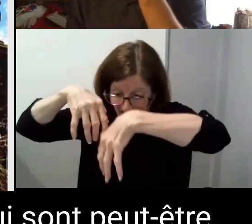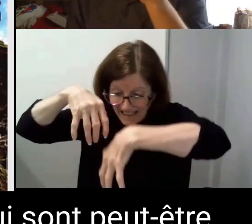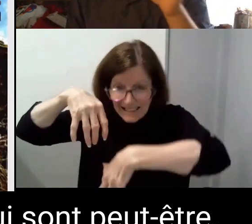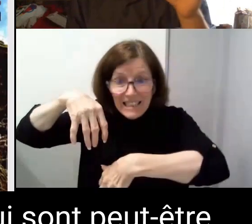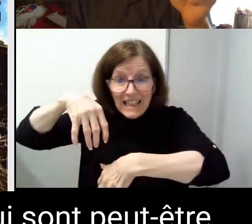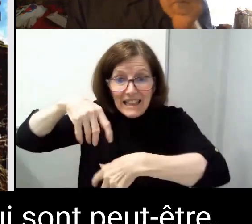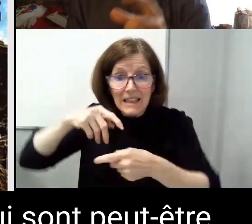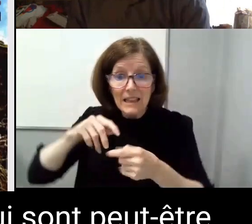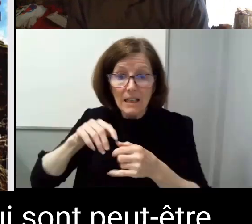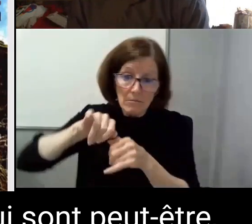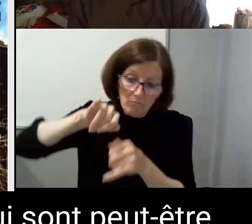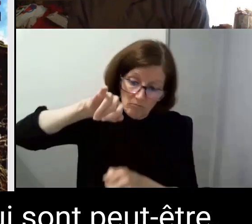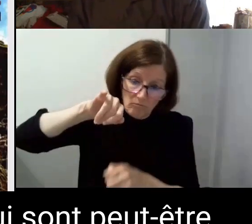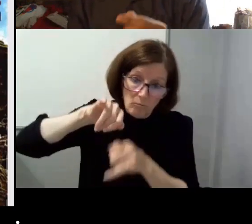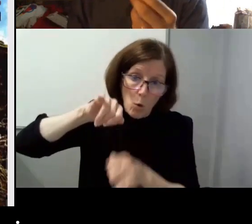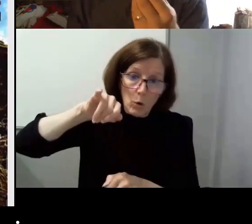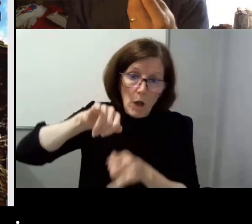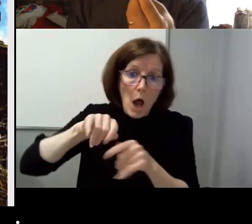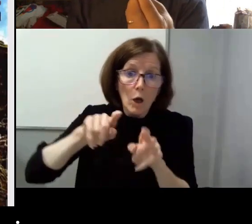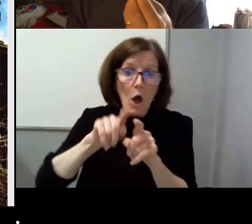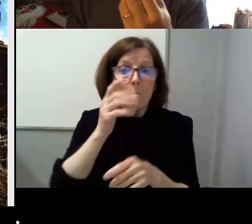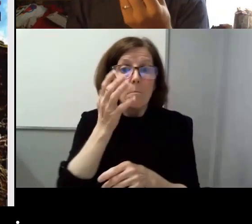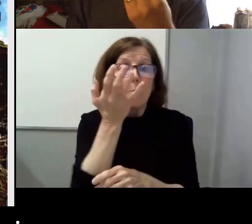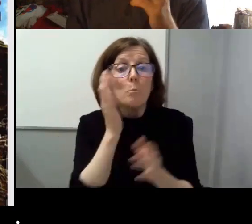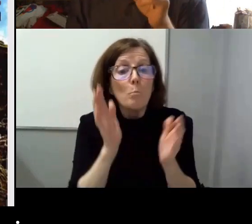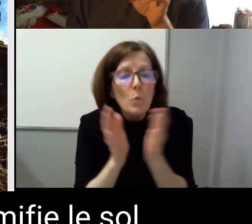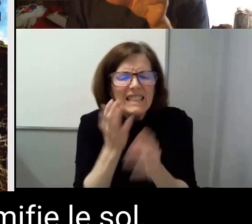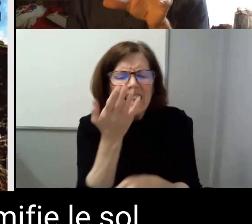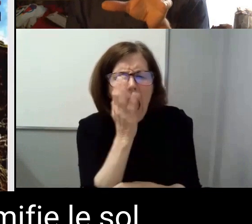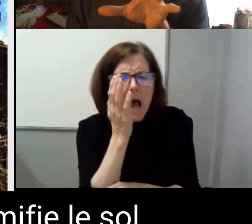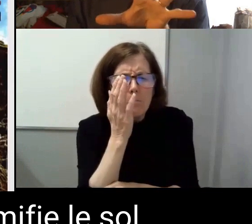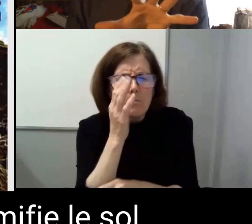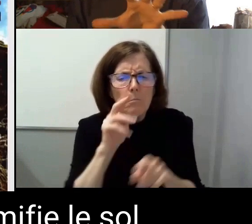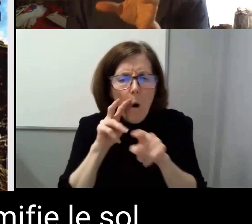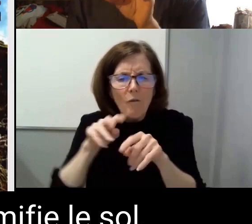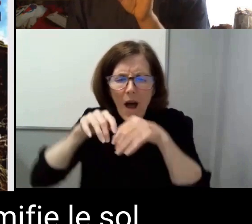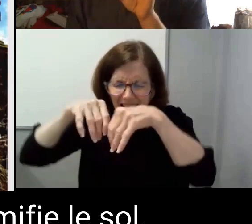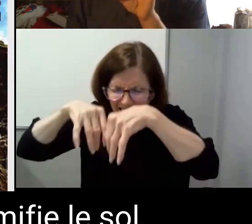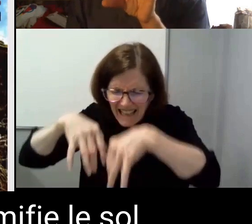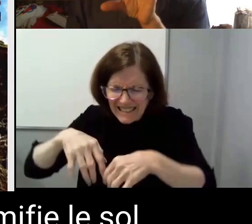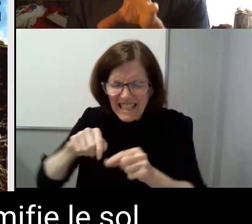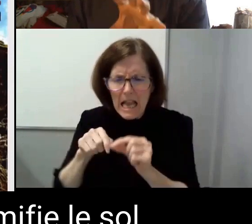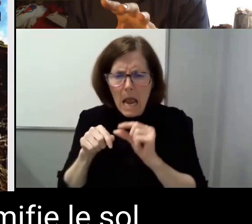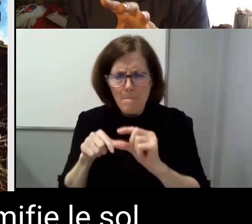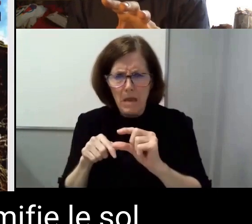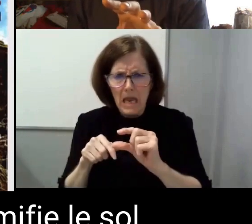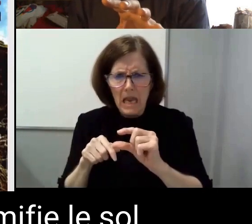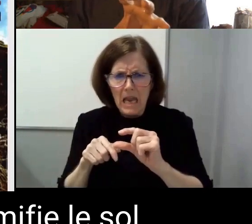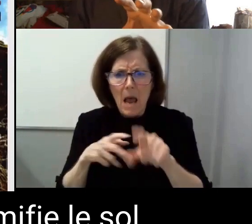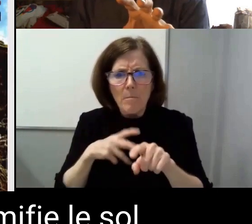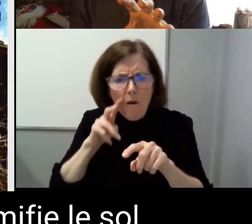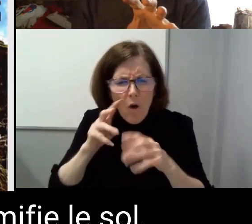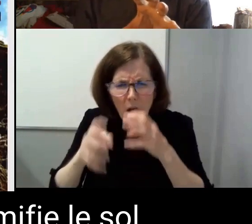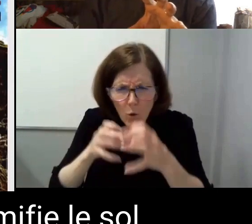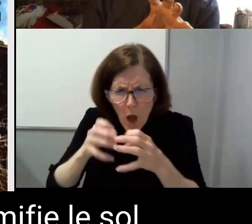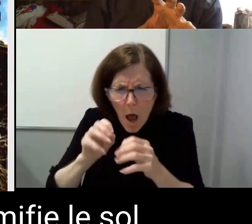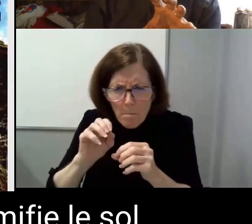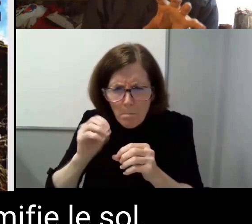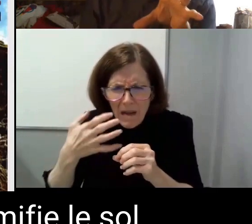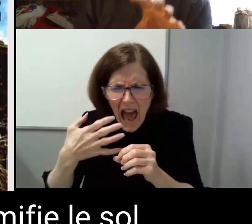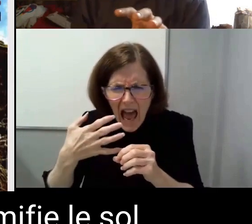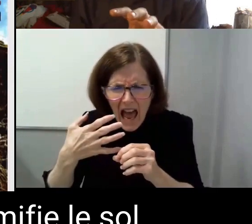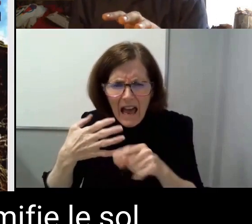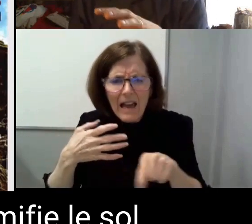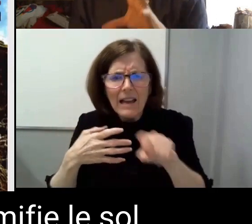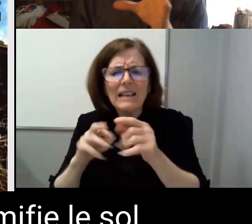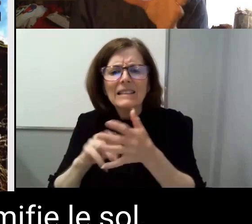que l'arbuste. On voit, ils sont plus épaisses, mais tout le liant blanc qui ramifie le sol, tout ça,